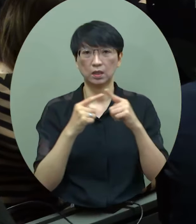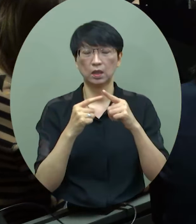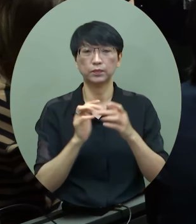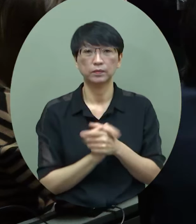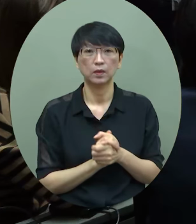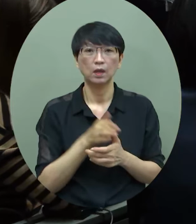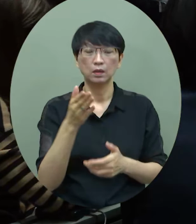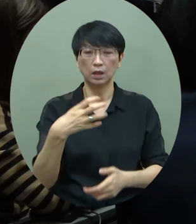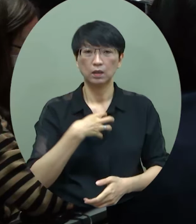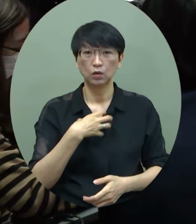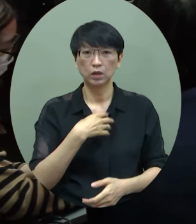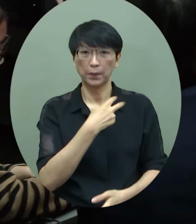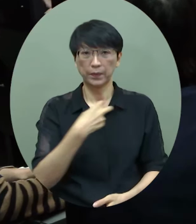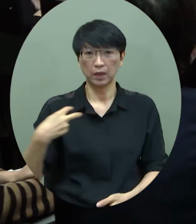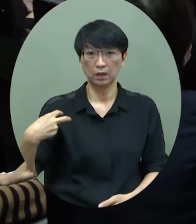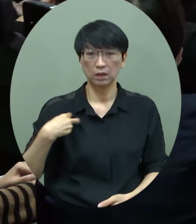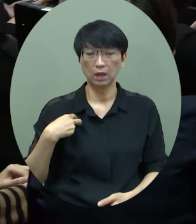文第二條